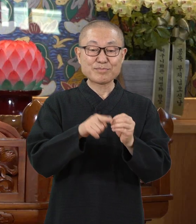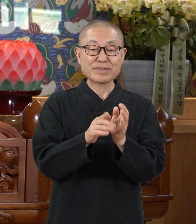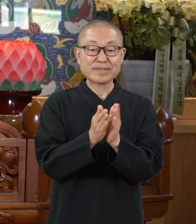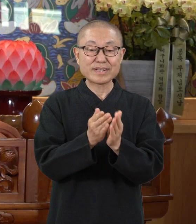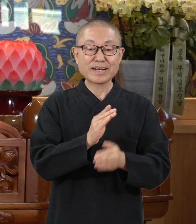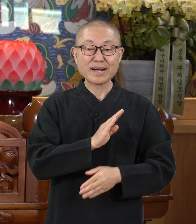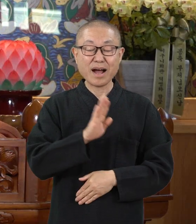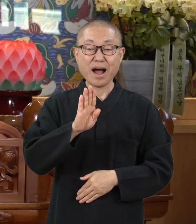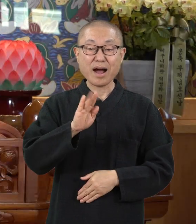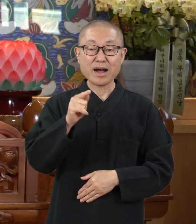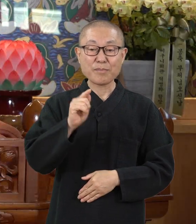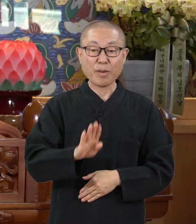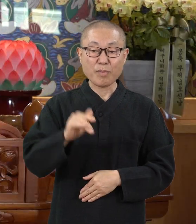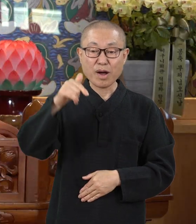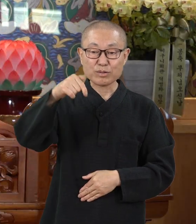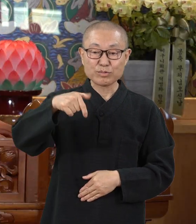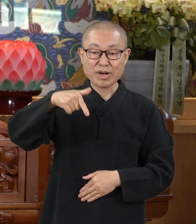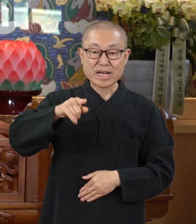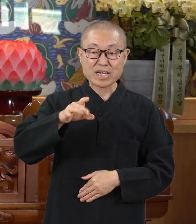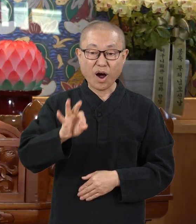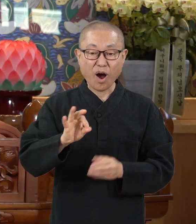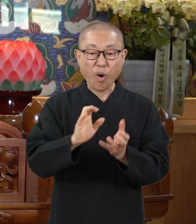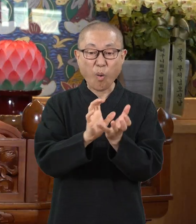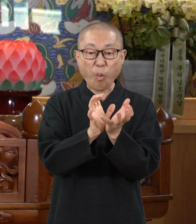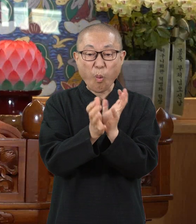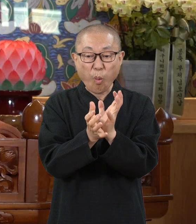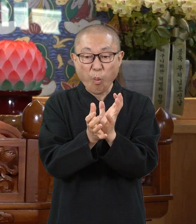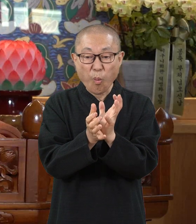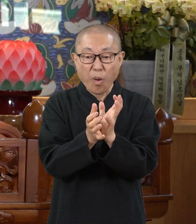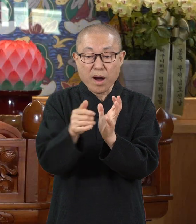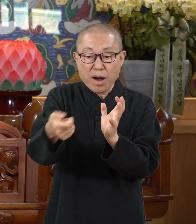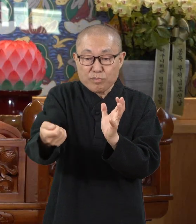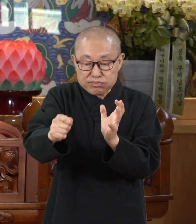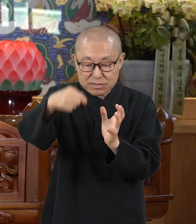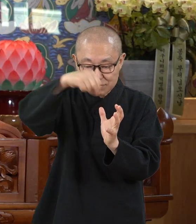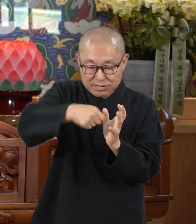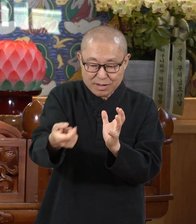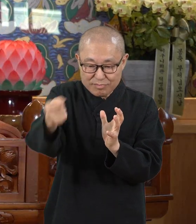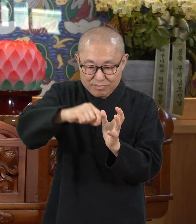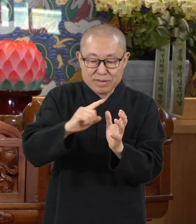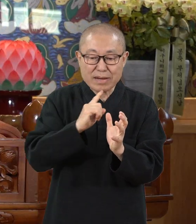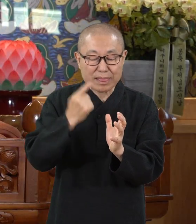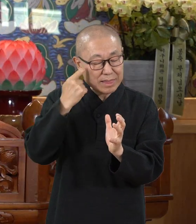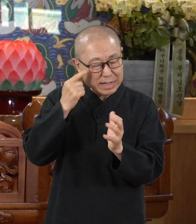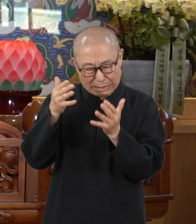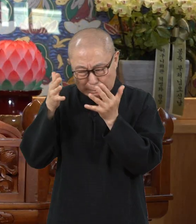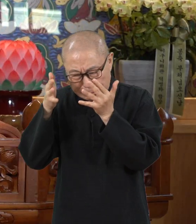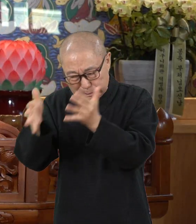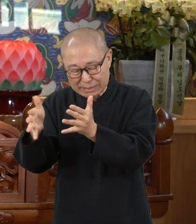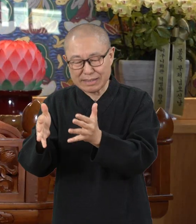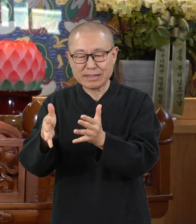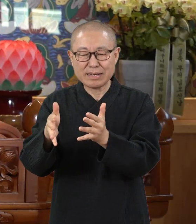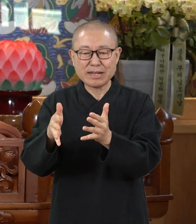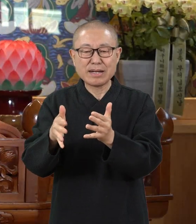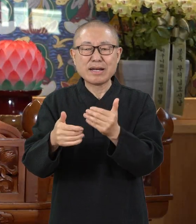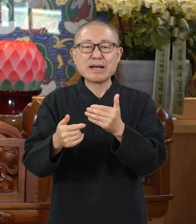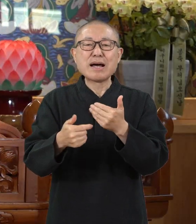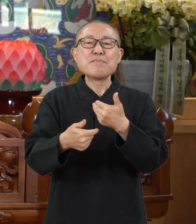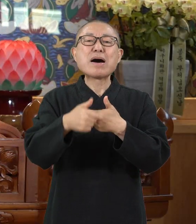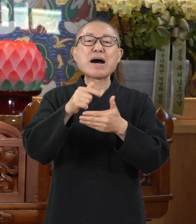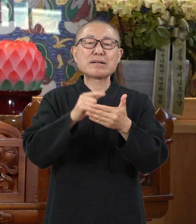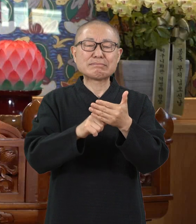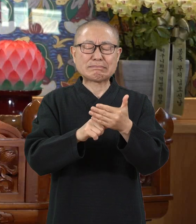법구경에 꽃을 꺾는 일에만 정신이 팔려 마음에 끈질긴 집착을